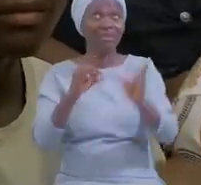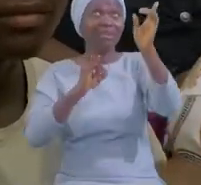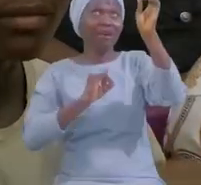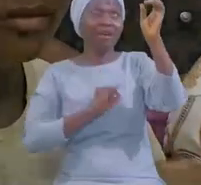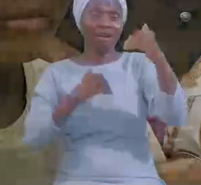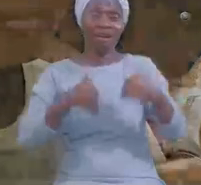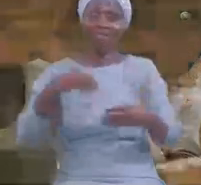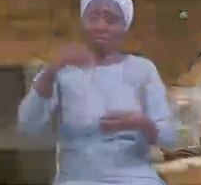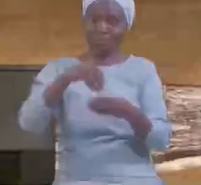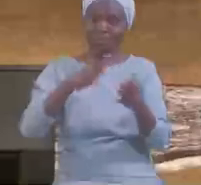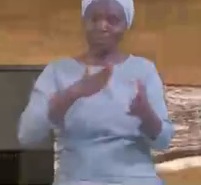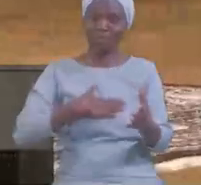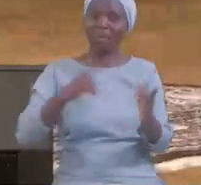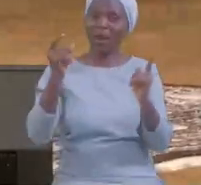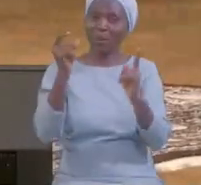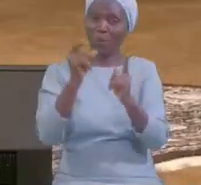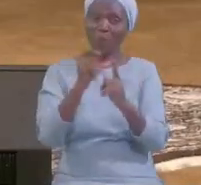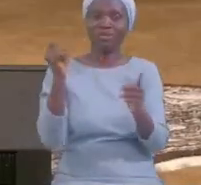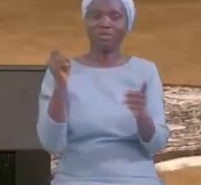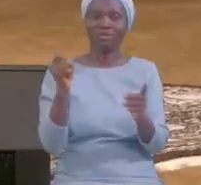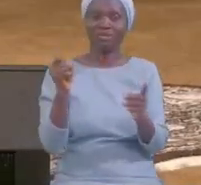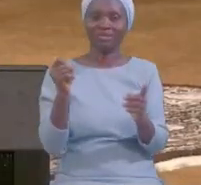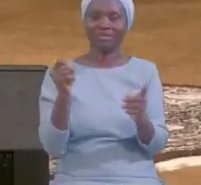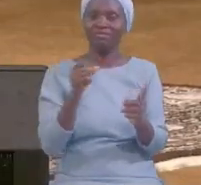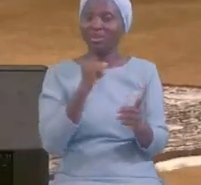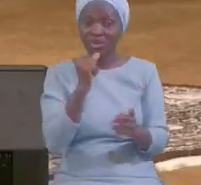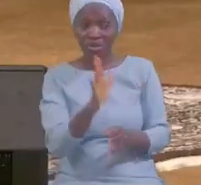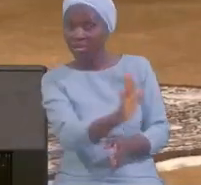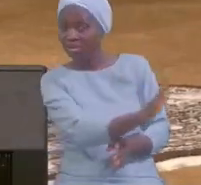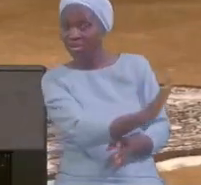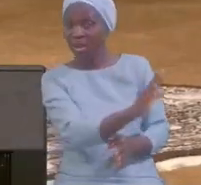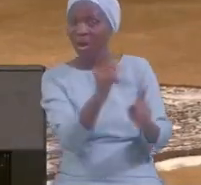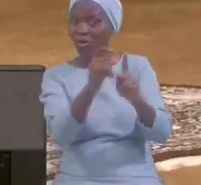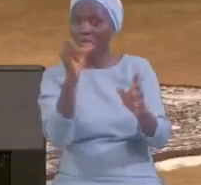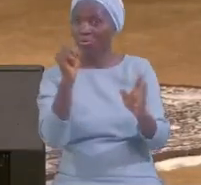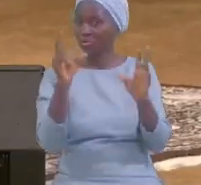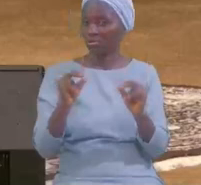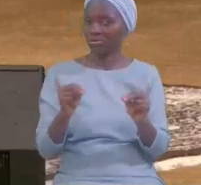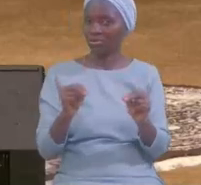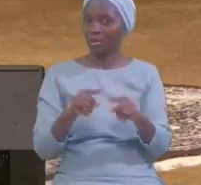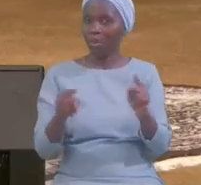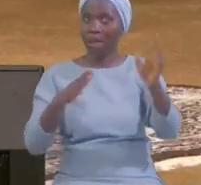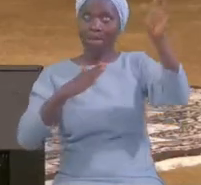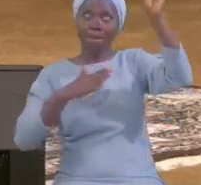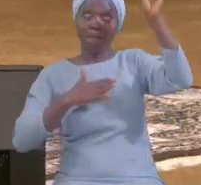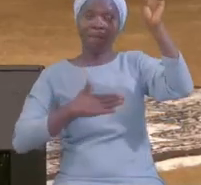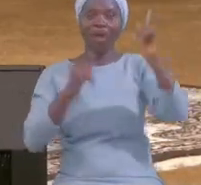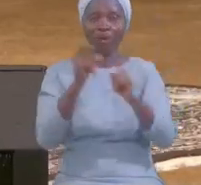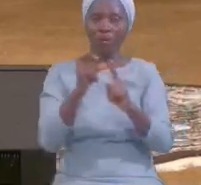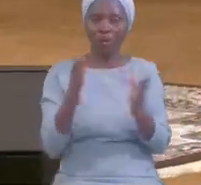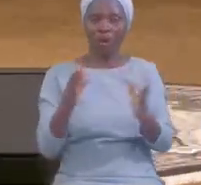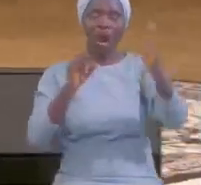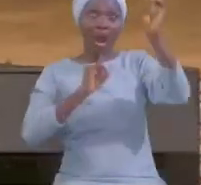Voici, je mets mes paroles, pas leurs paroles, mes paroles. Je mets mes